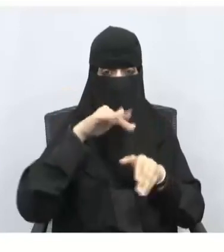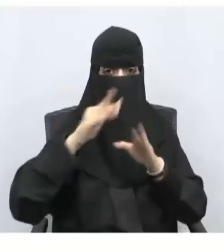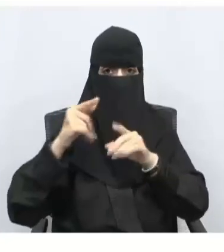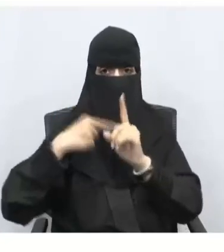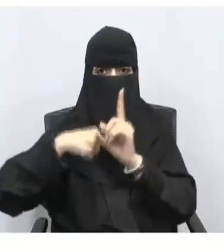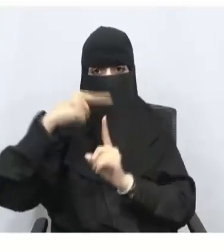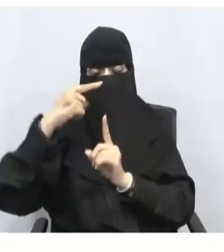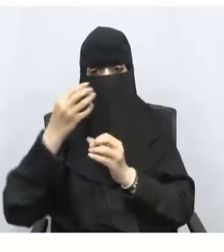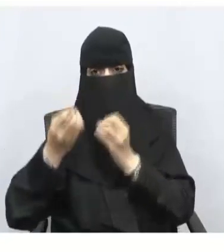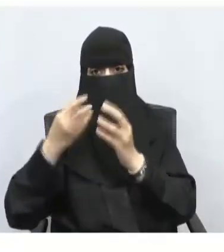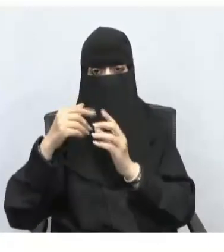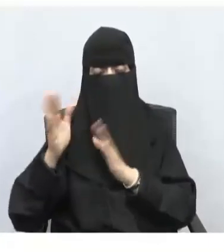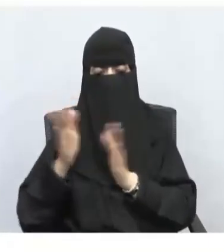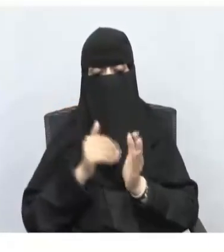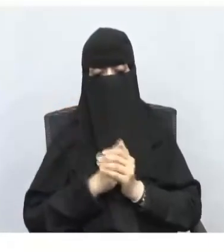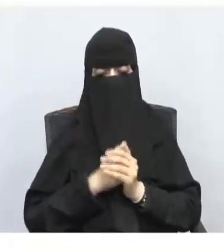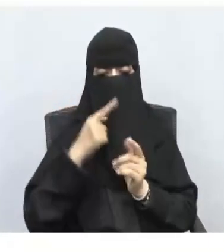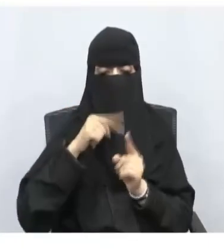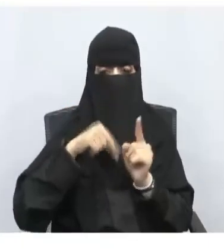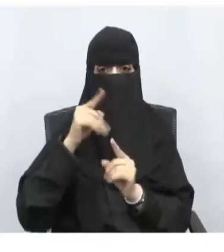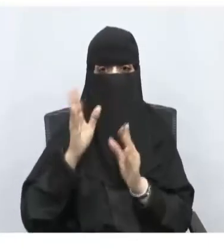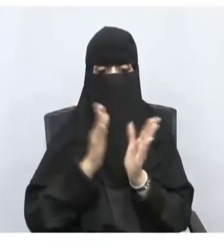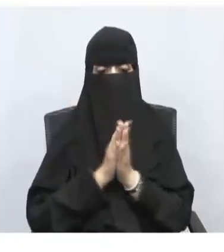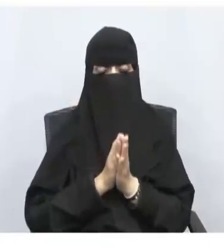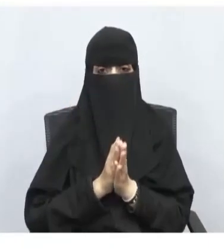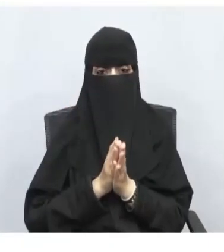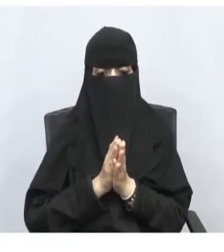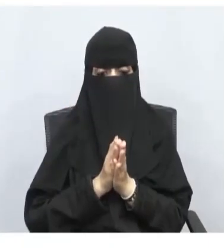كلما ارتفعت درجة الحرارة.